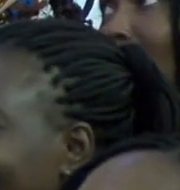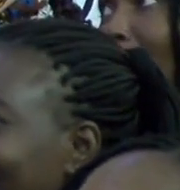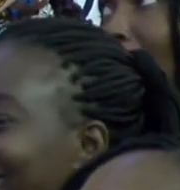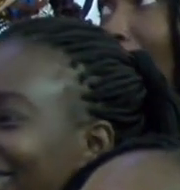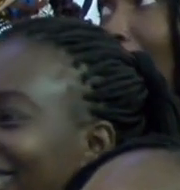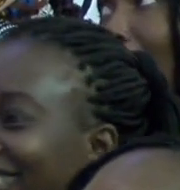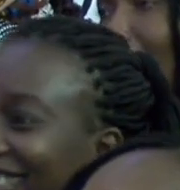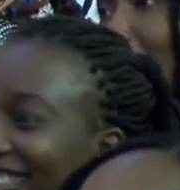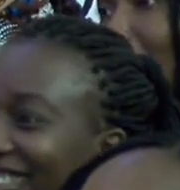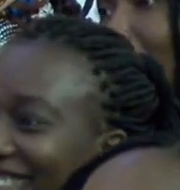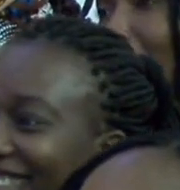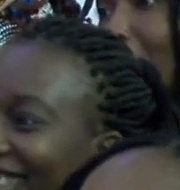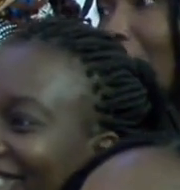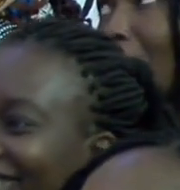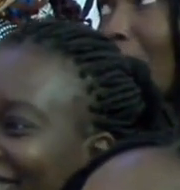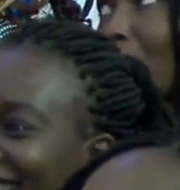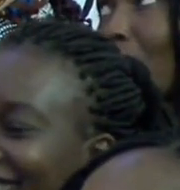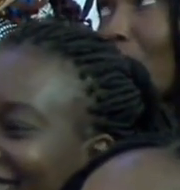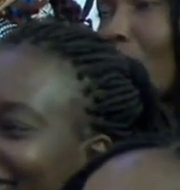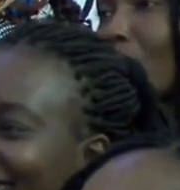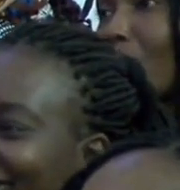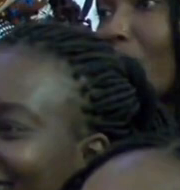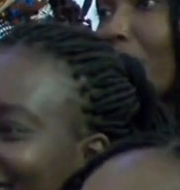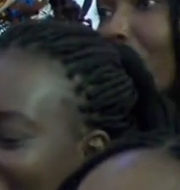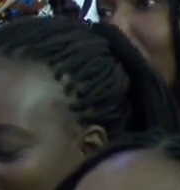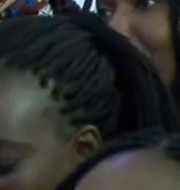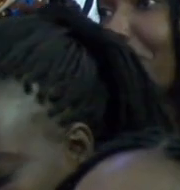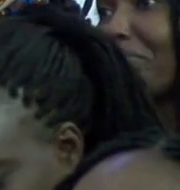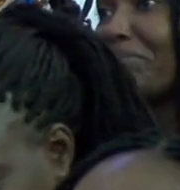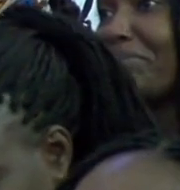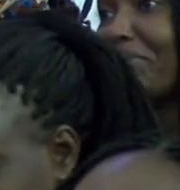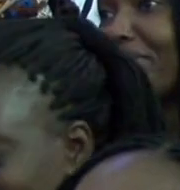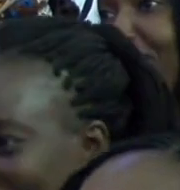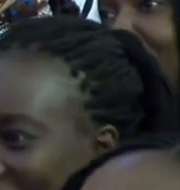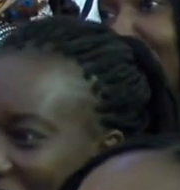Si umejijazia? Hiyo answer umejaza ni ya kweli. Hata wewe umepita.